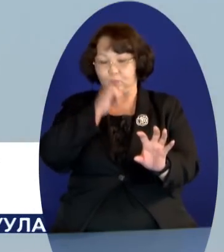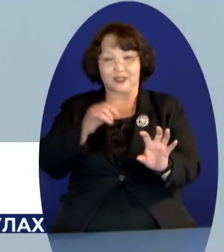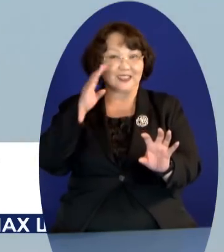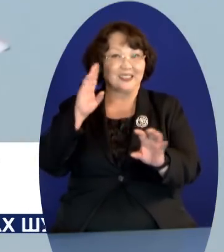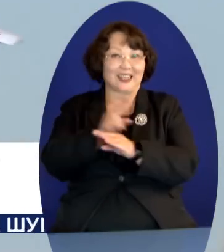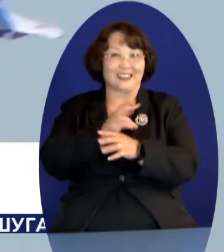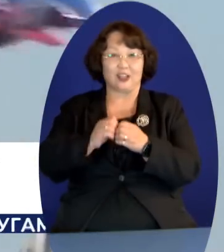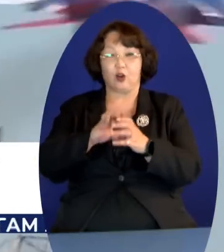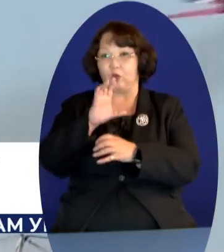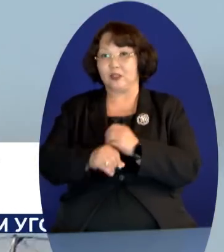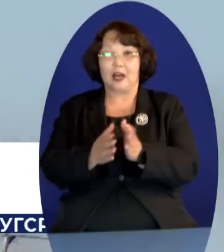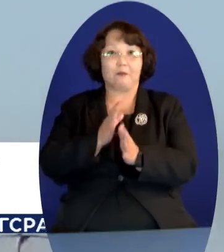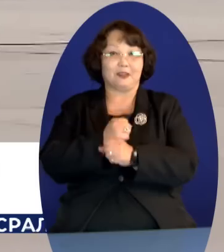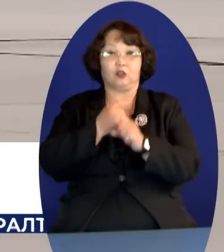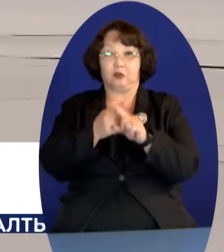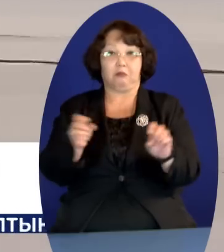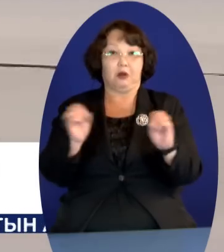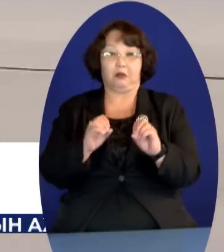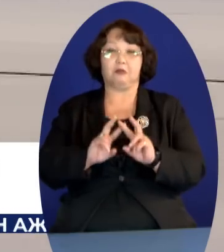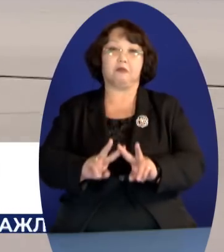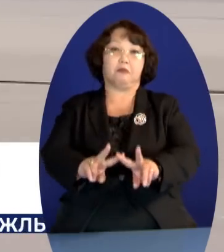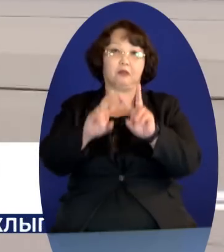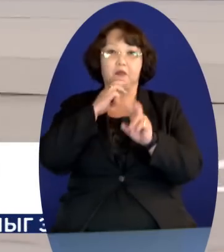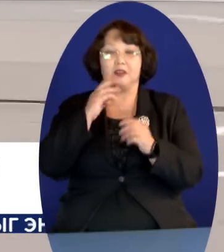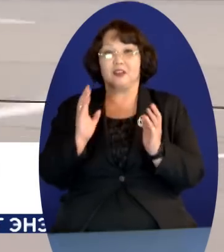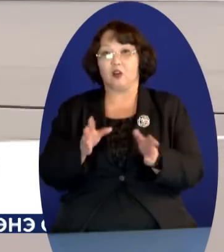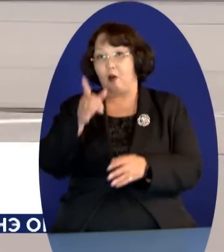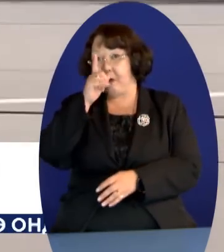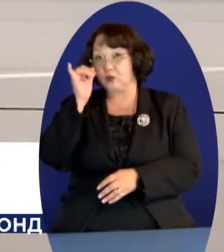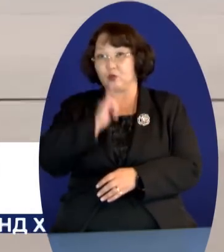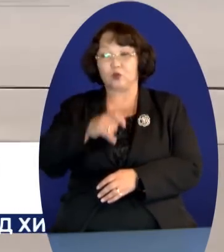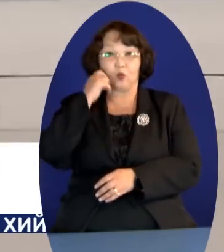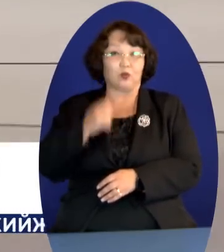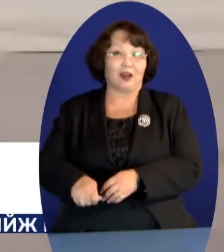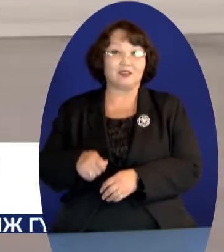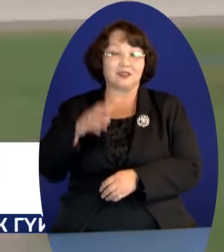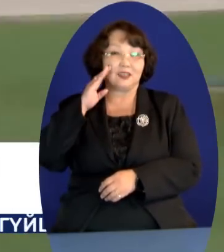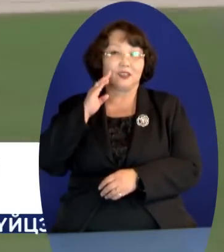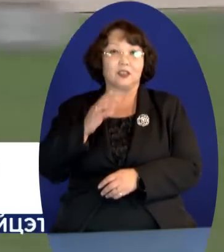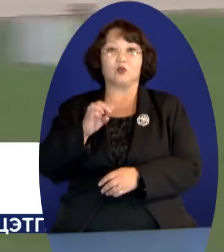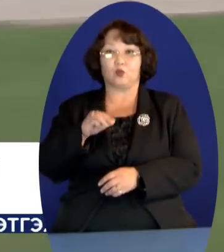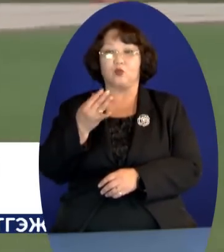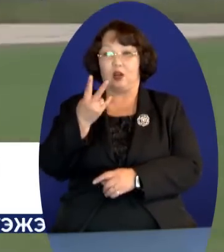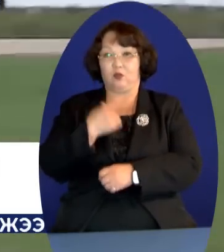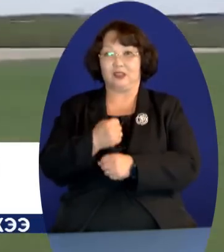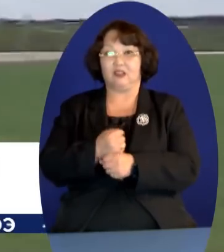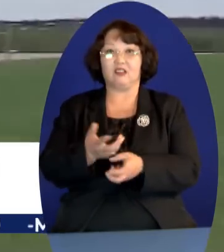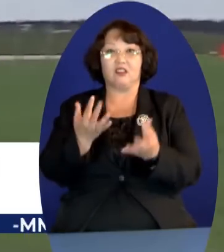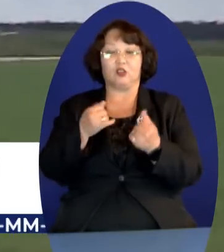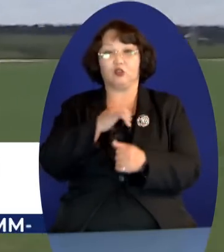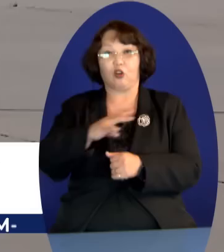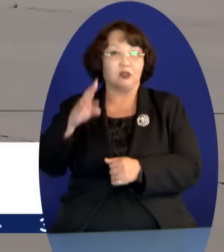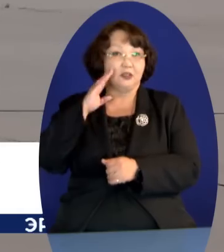улсын хамтын ажиллагааг цуцлаагүй гэж байр сууриа илэрхийлж байна. Одоогоор Оросын холбооны ус Украинд явуулж байгаа цэргийн тусгай ажиллагаанд хичнээн тооны